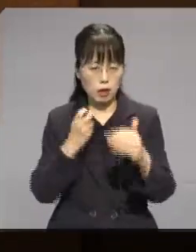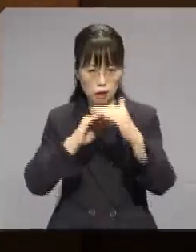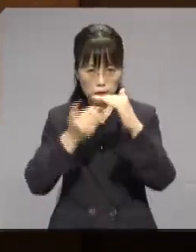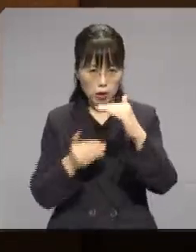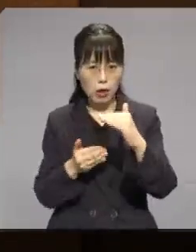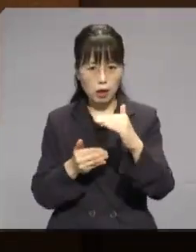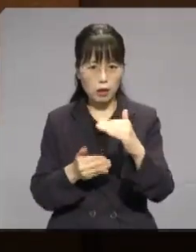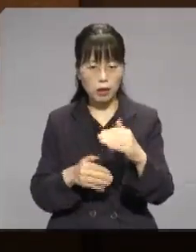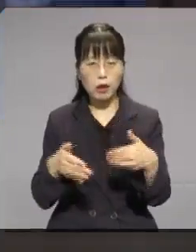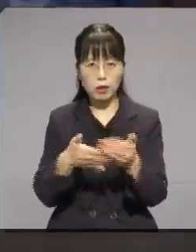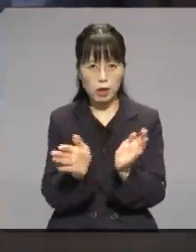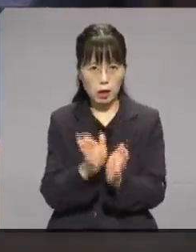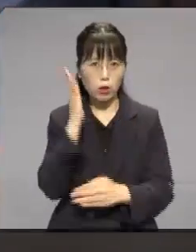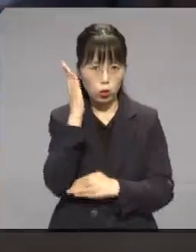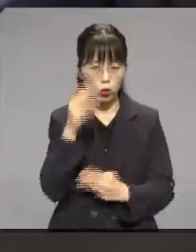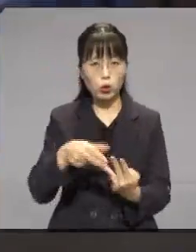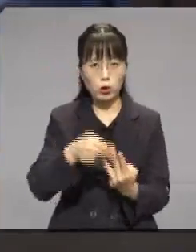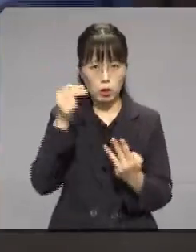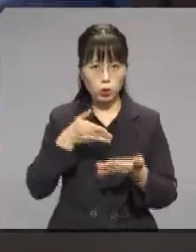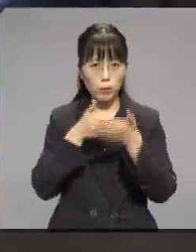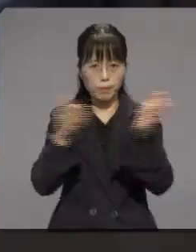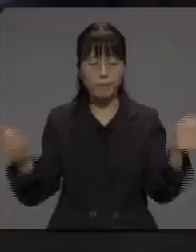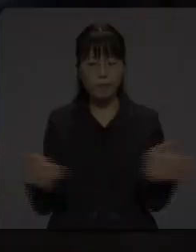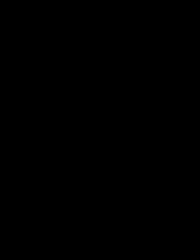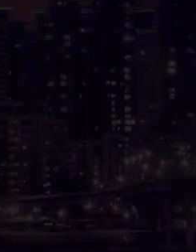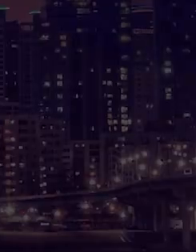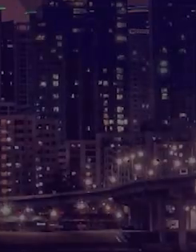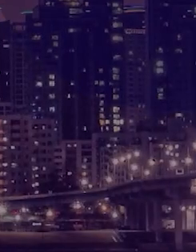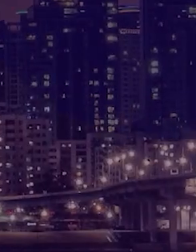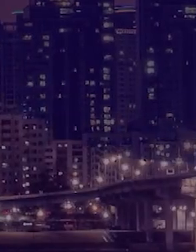소추안을 당론으로 채택하고 발휘했습니다